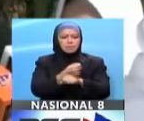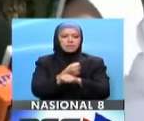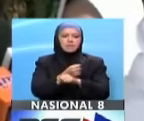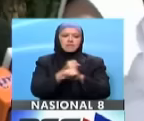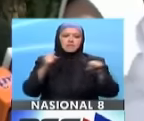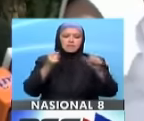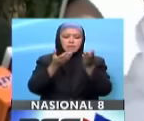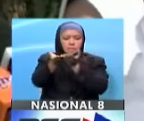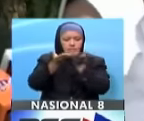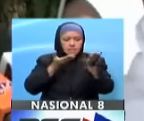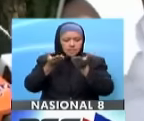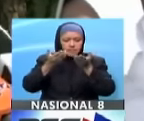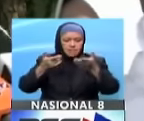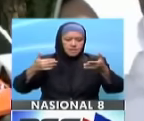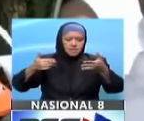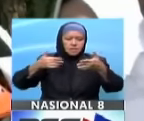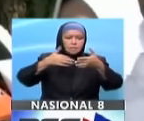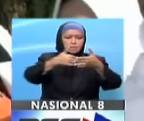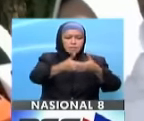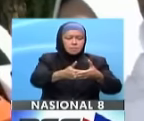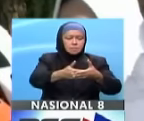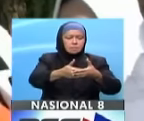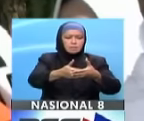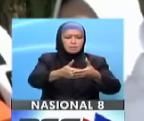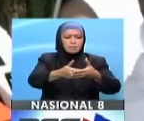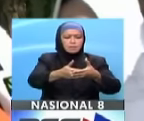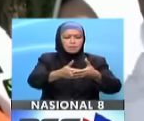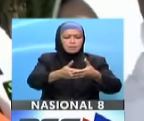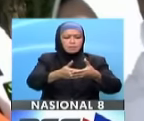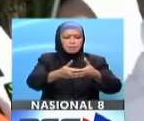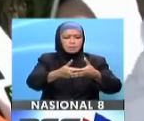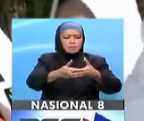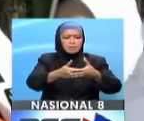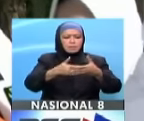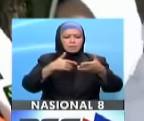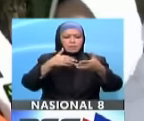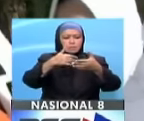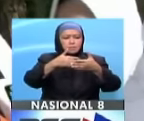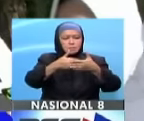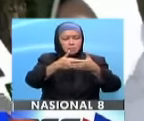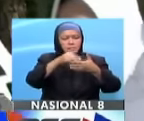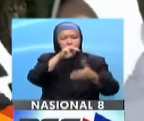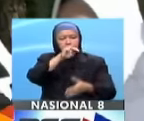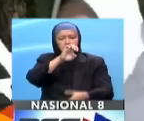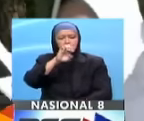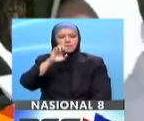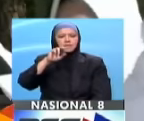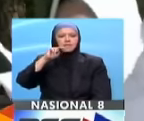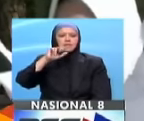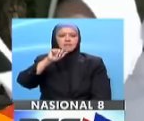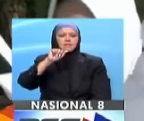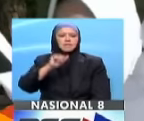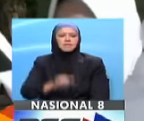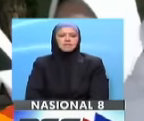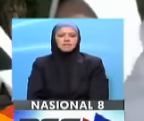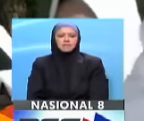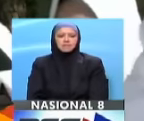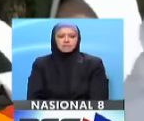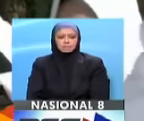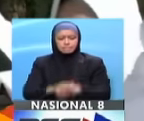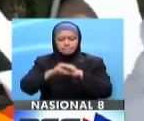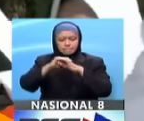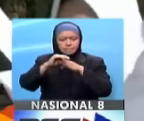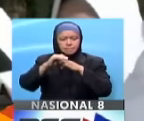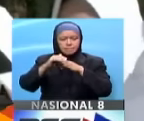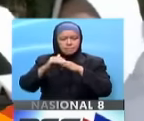perkhidmatan sehingga ke peringkat memapah mereka dan membawa mereka bukan saja sampai ke Mina untuk menghabiskan penyempurnaan